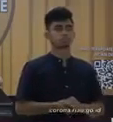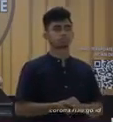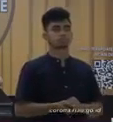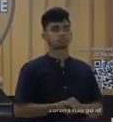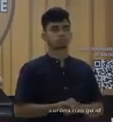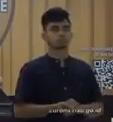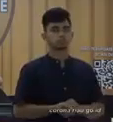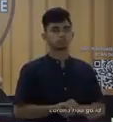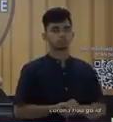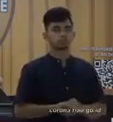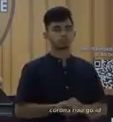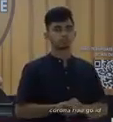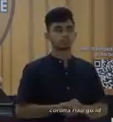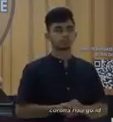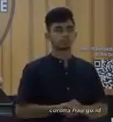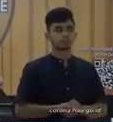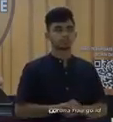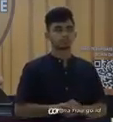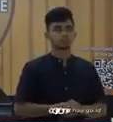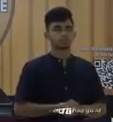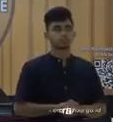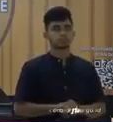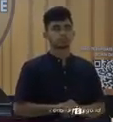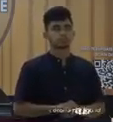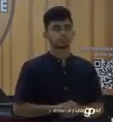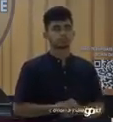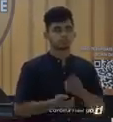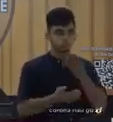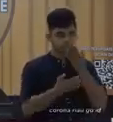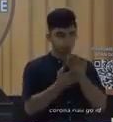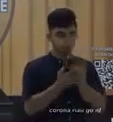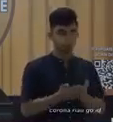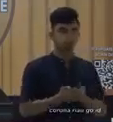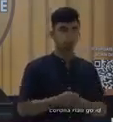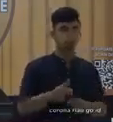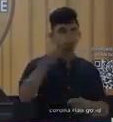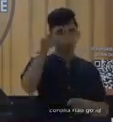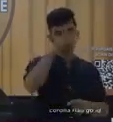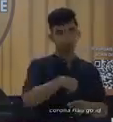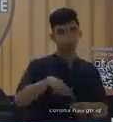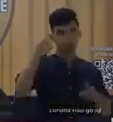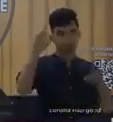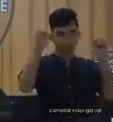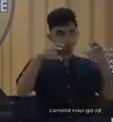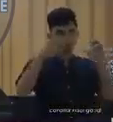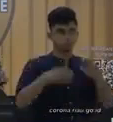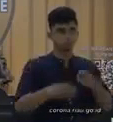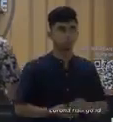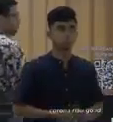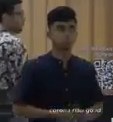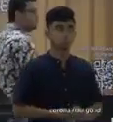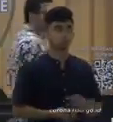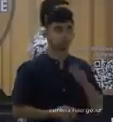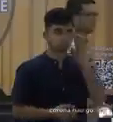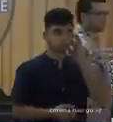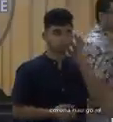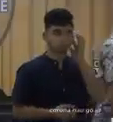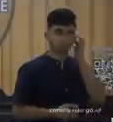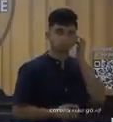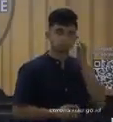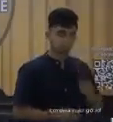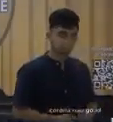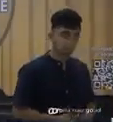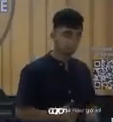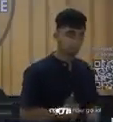Udah? Terjawab kan? Oke, makasih. Assalamualaikum warahmatullahi wabarakatuh. Kasih dok. Ya. Lama-lama jadi